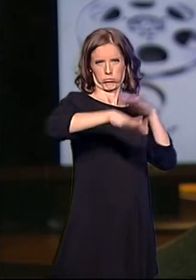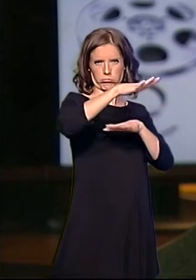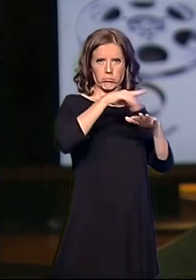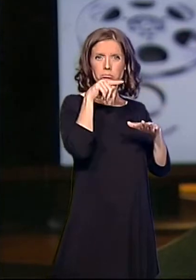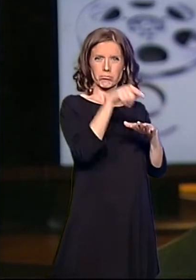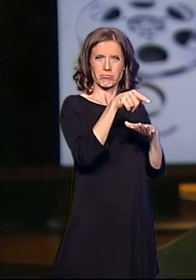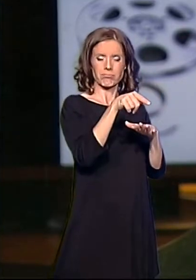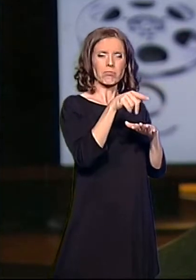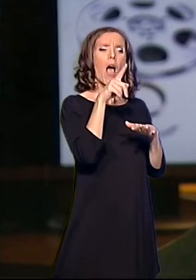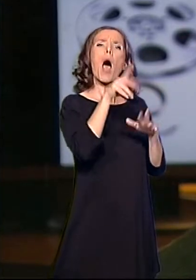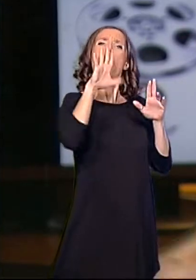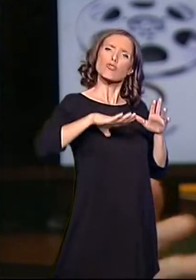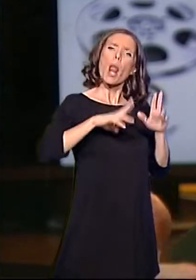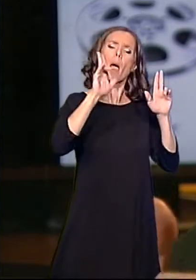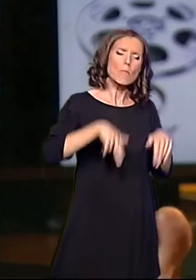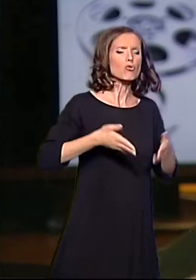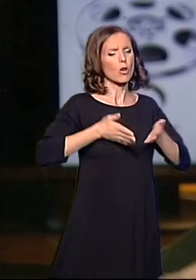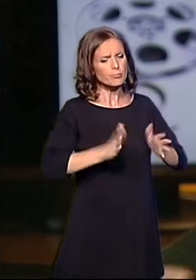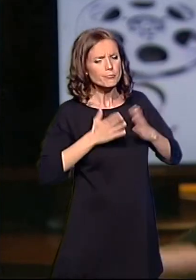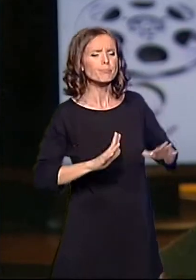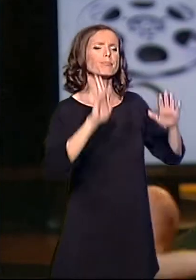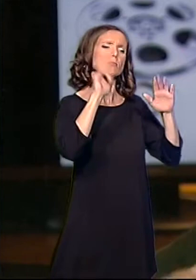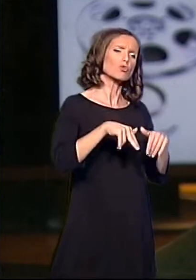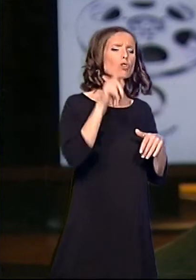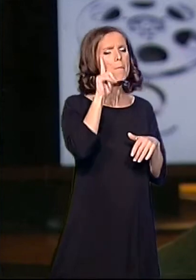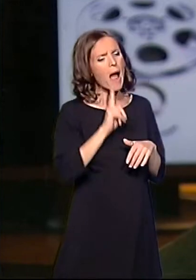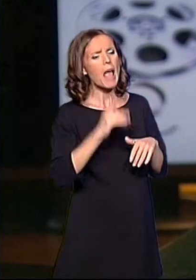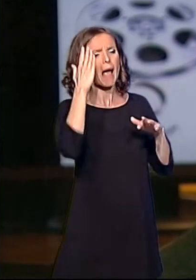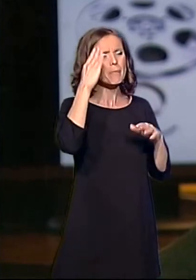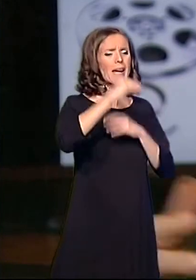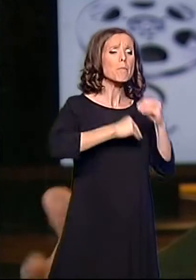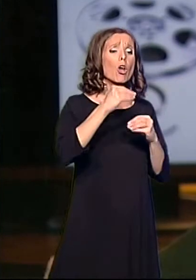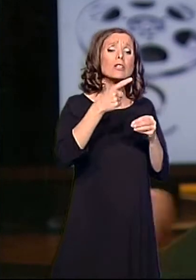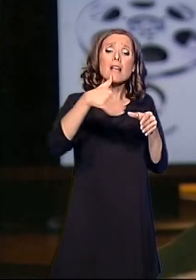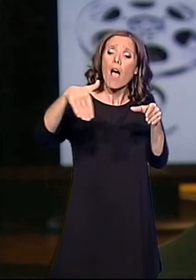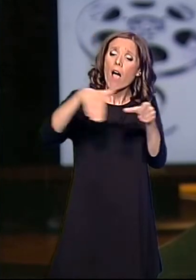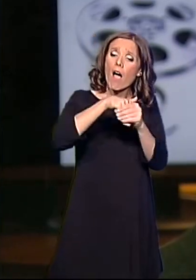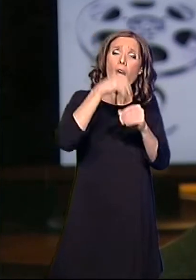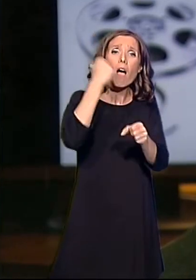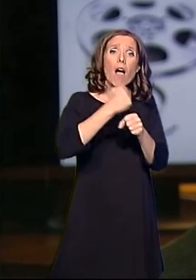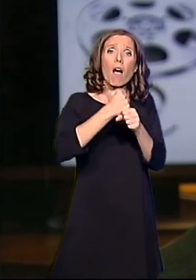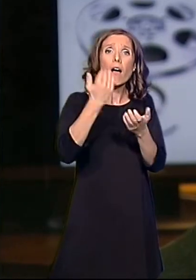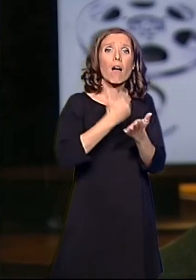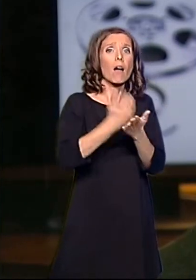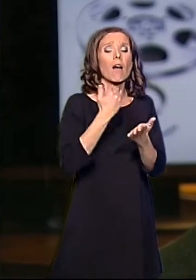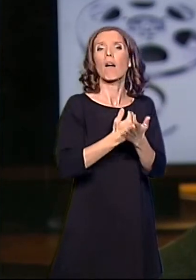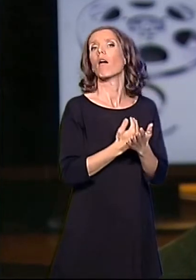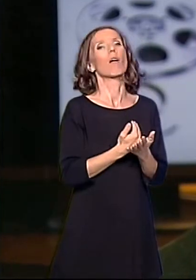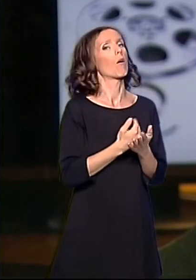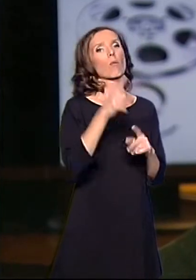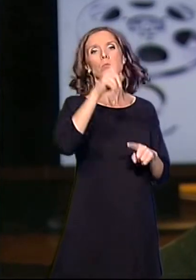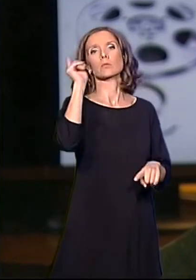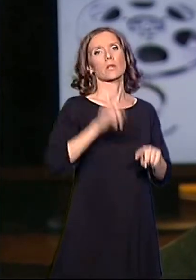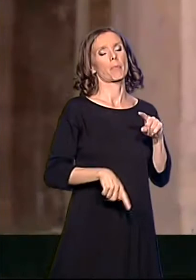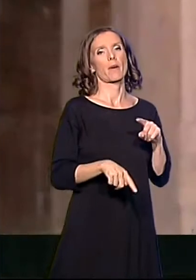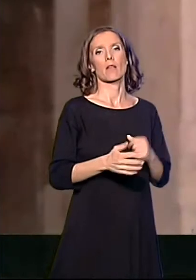da brinu o porodici, ali ne mogu da budu angažovane u onom što je određeni ekonomski